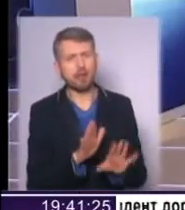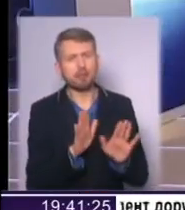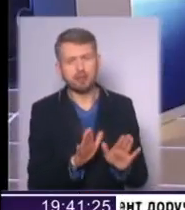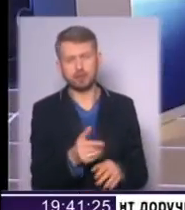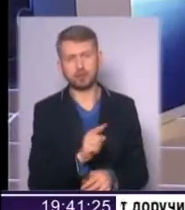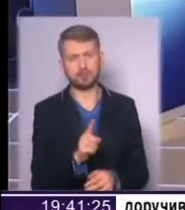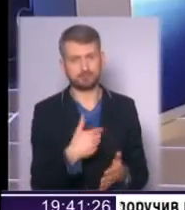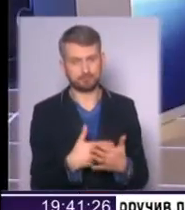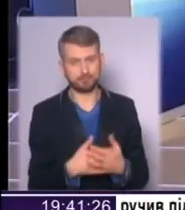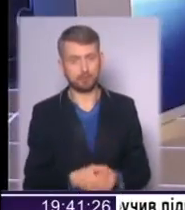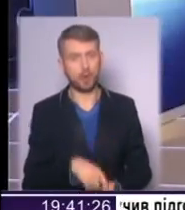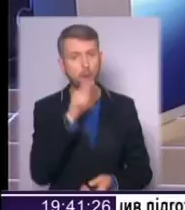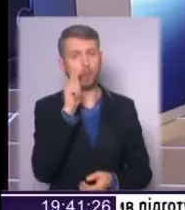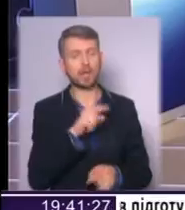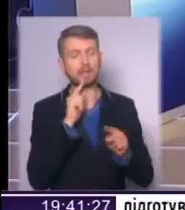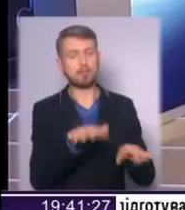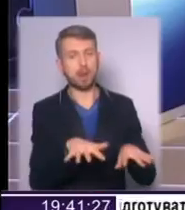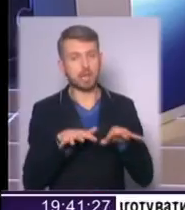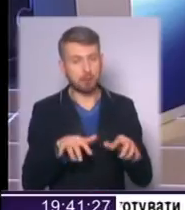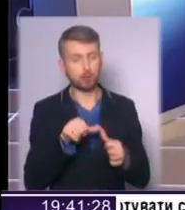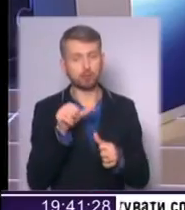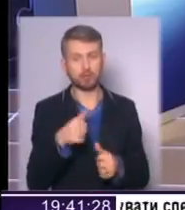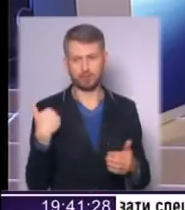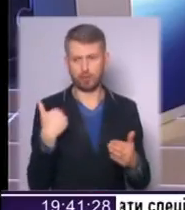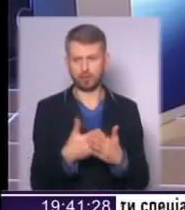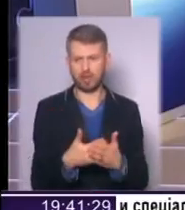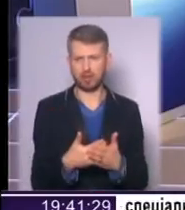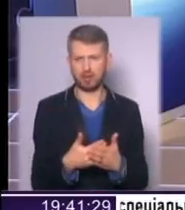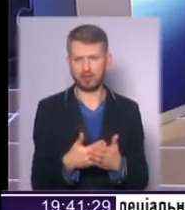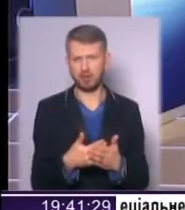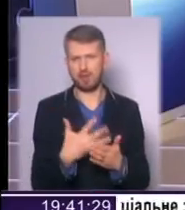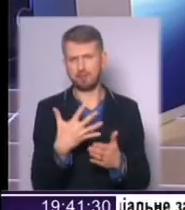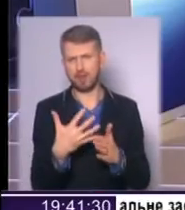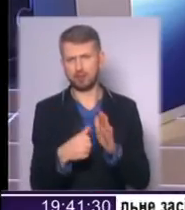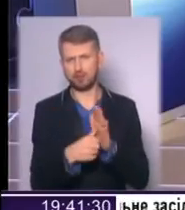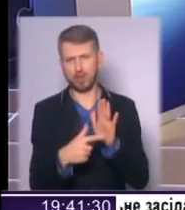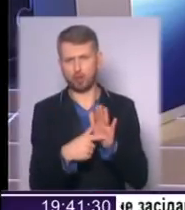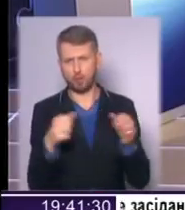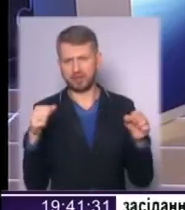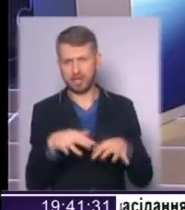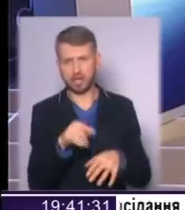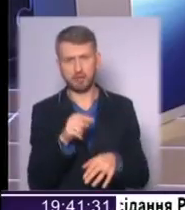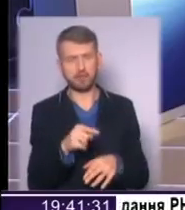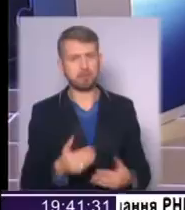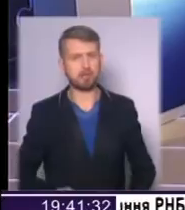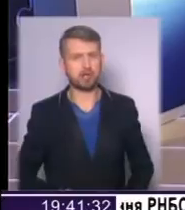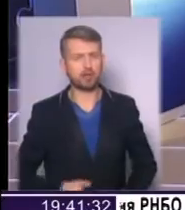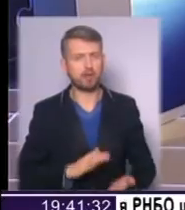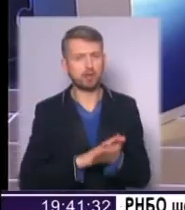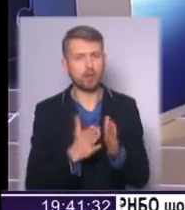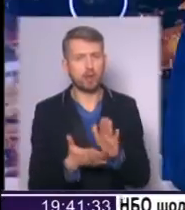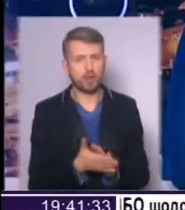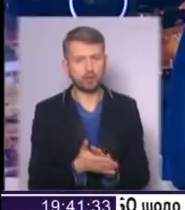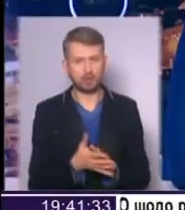дивіться, український парламент, особливо останні 5-те, 6-те, 7-те скликання, він переживав ситуацію з так